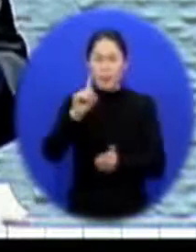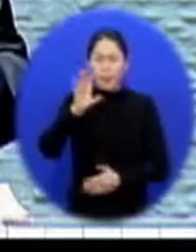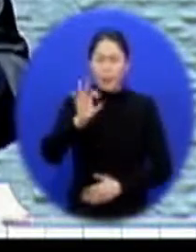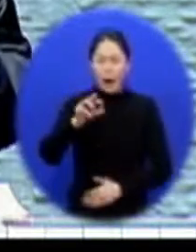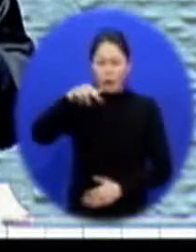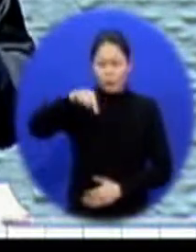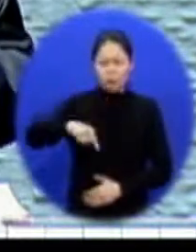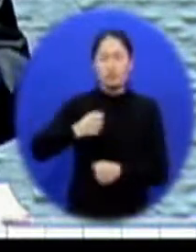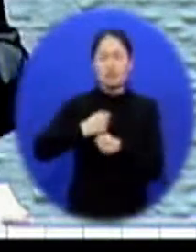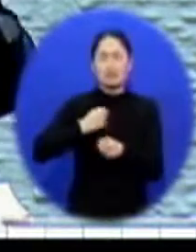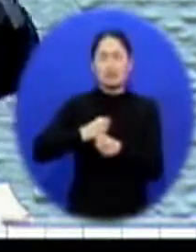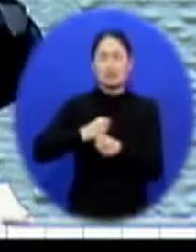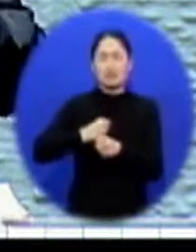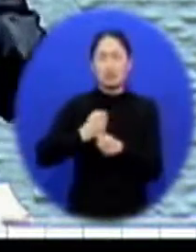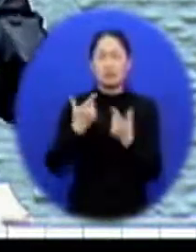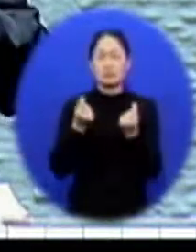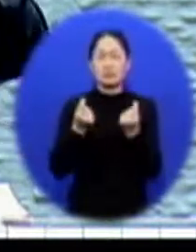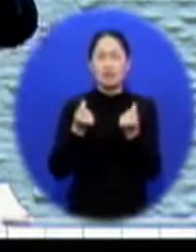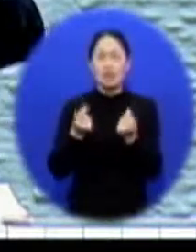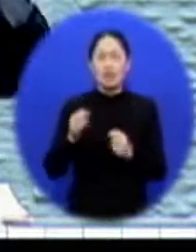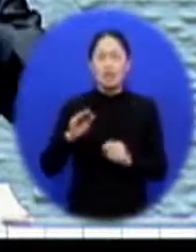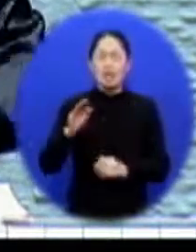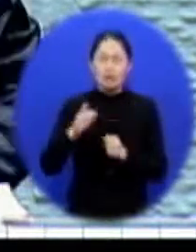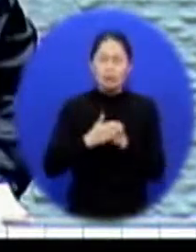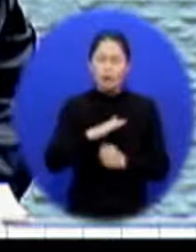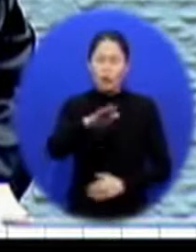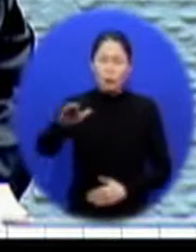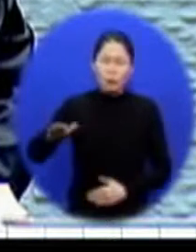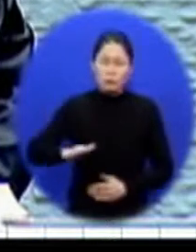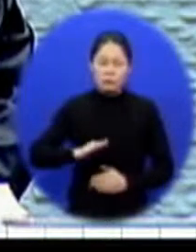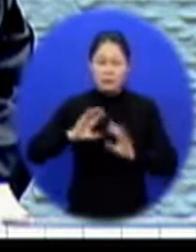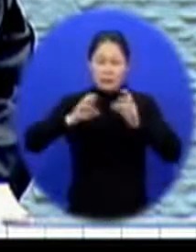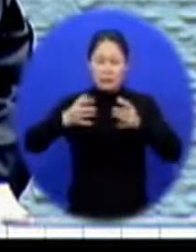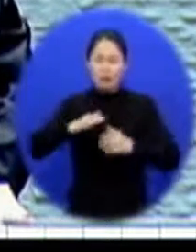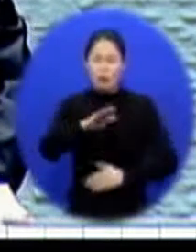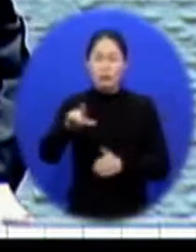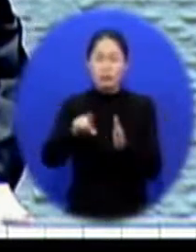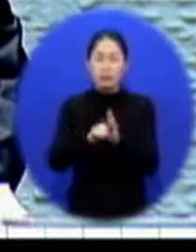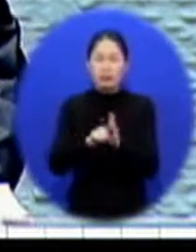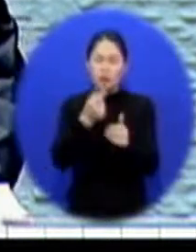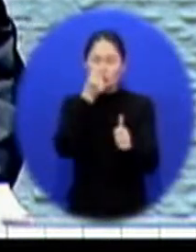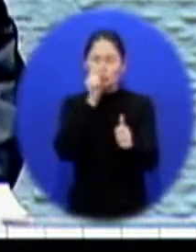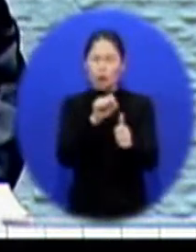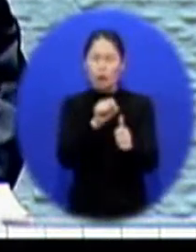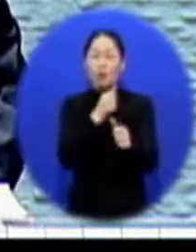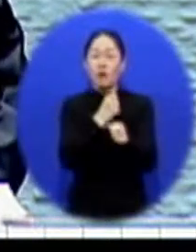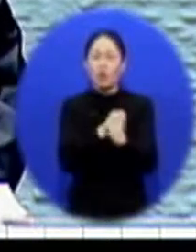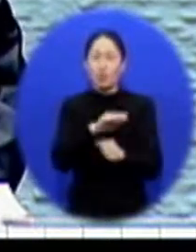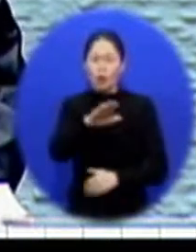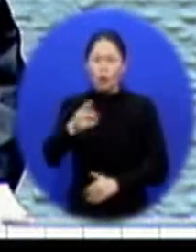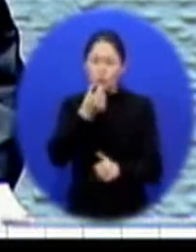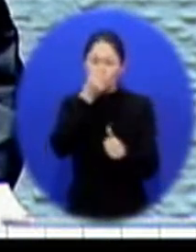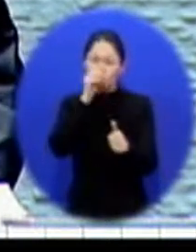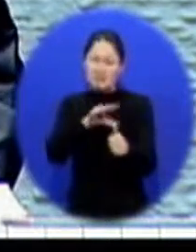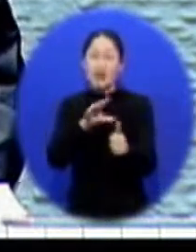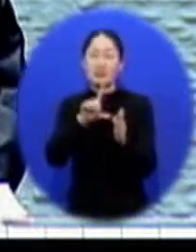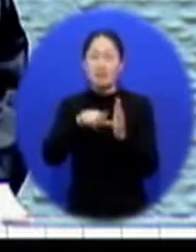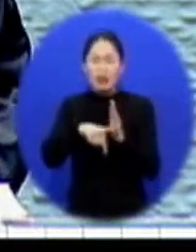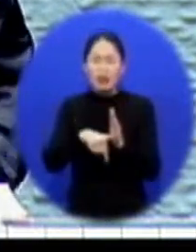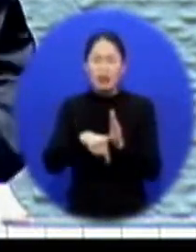그러므로 성도 여러분 세상이 여러분의 믿음을 조롱하고 그리고 여러분들을 무시 할 때에